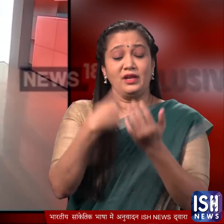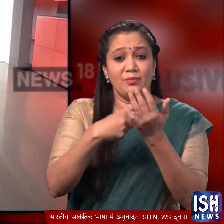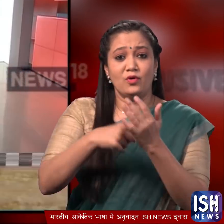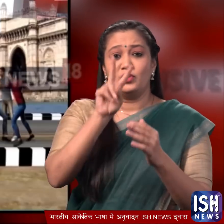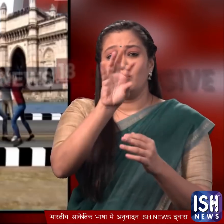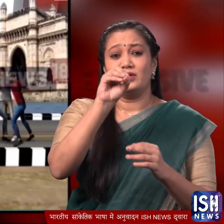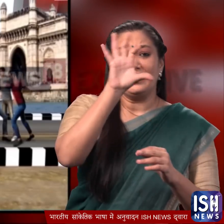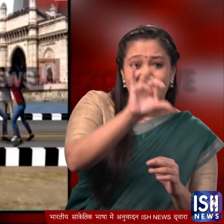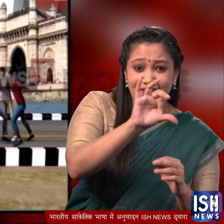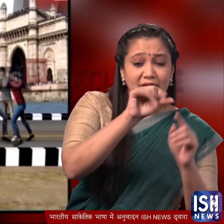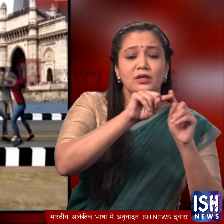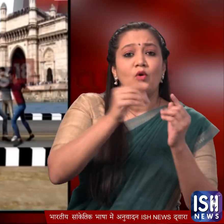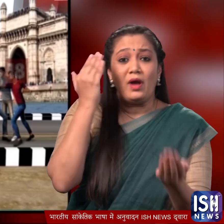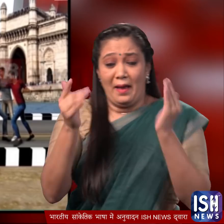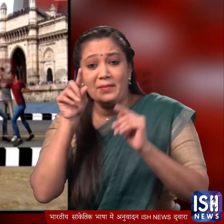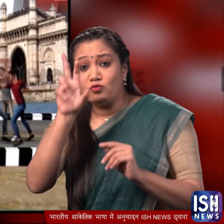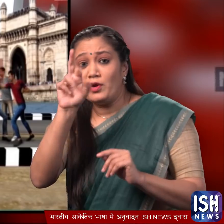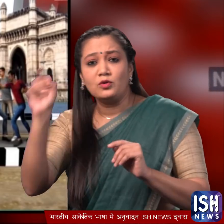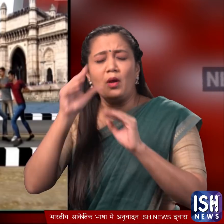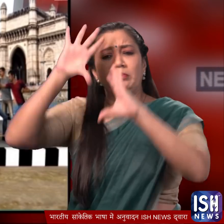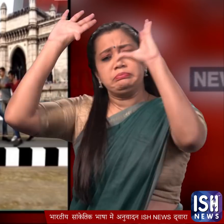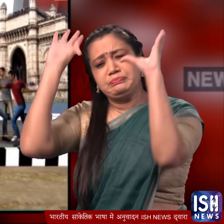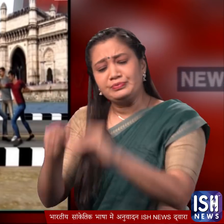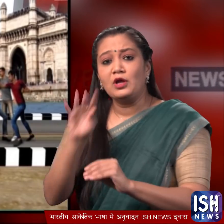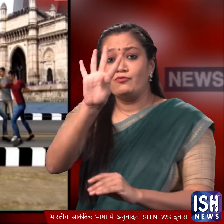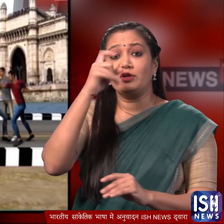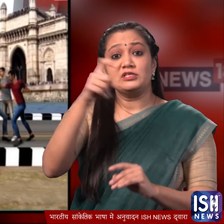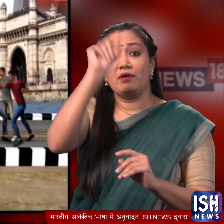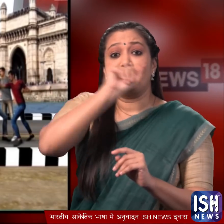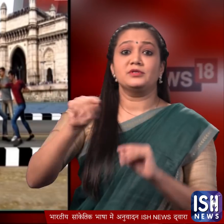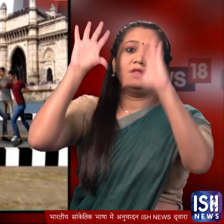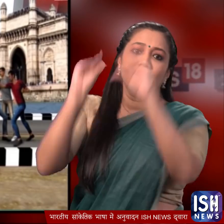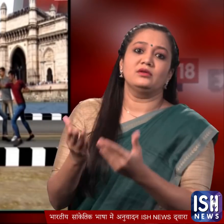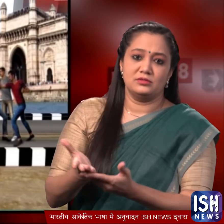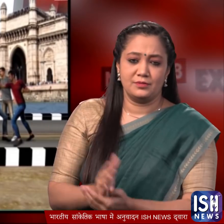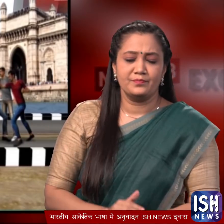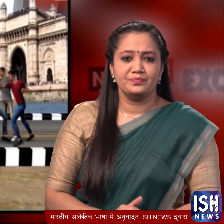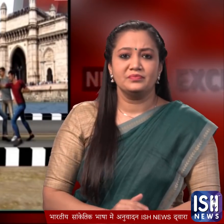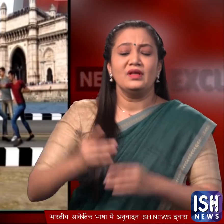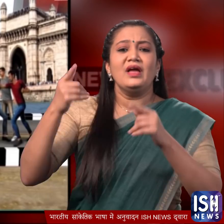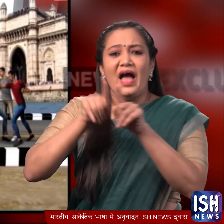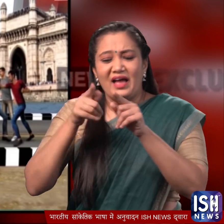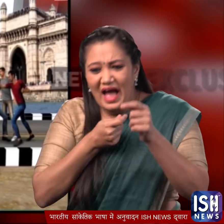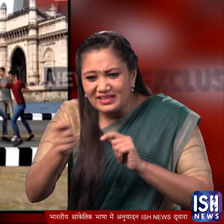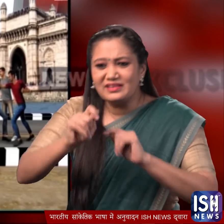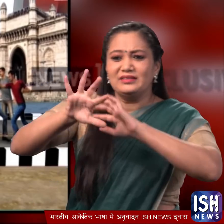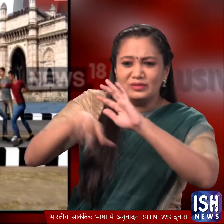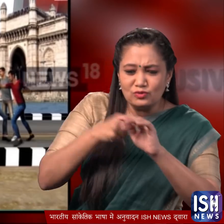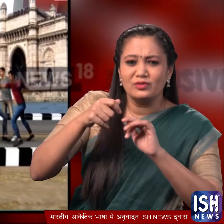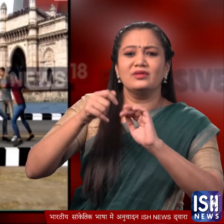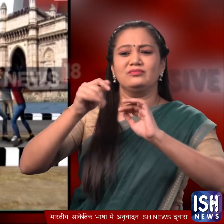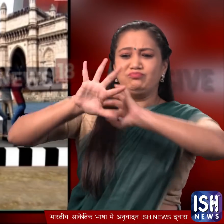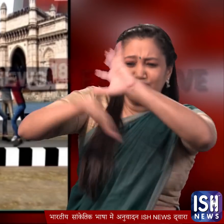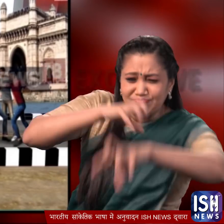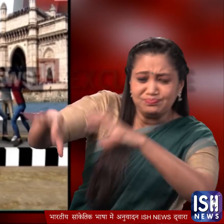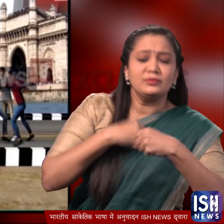है कि 2019 के मुकाबले 2020 में मुंबई में अपराध की घटनाओं में 47% की कमी आई। इस दौरान हत्या, चोरी और लूट समेत